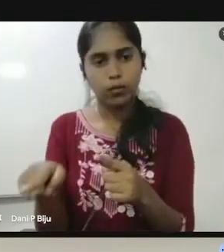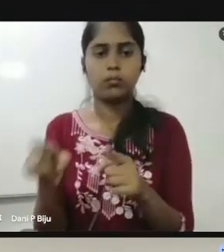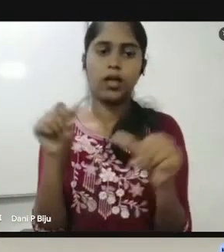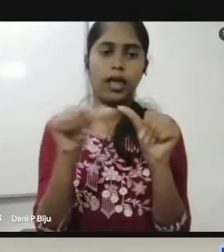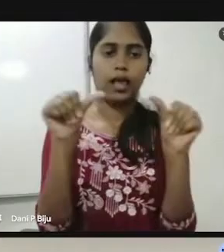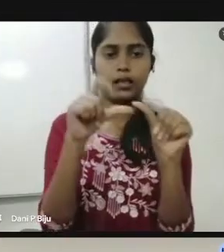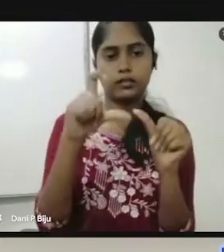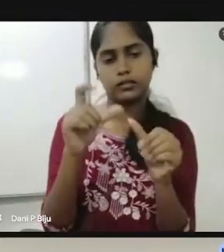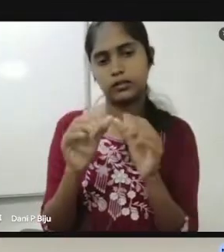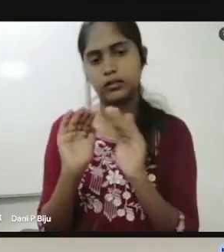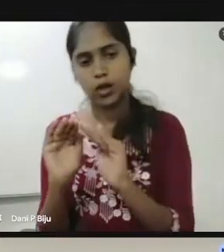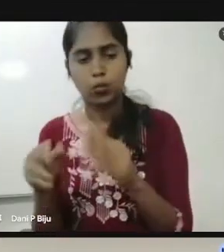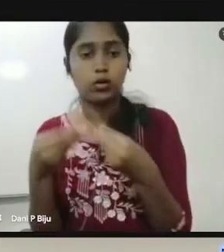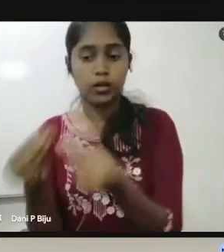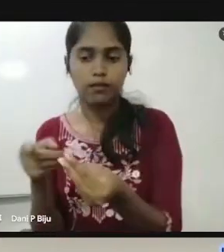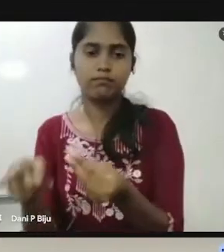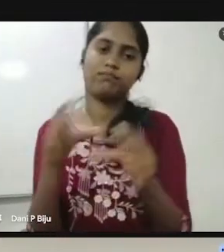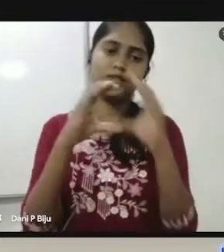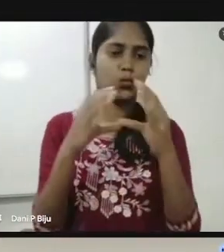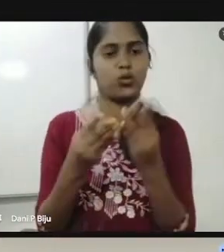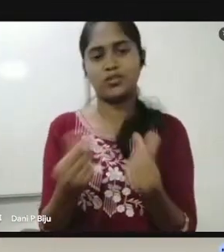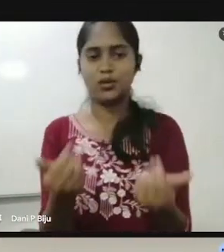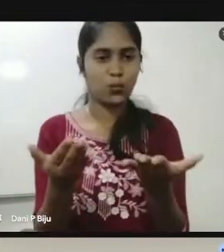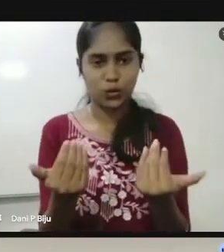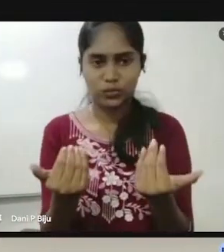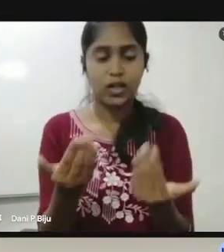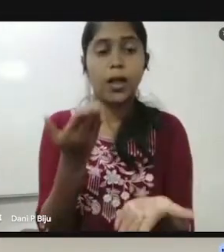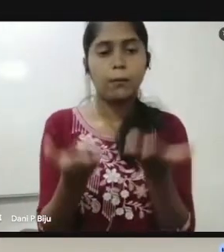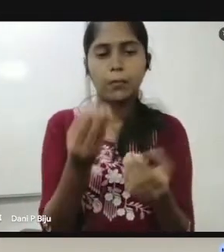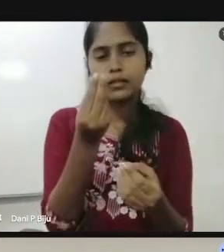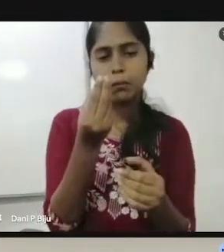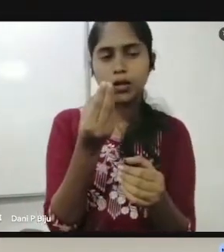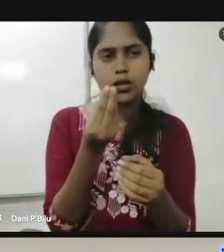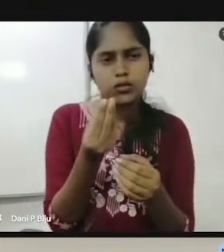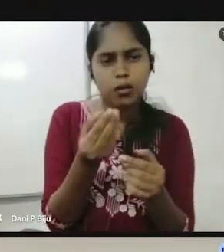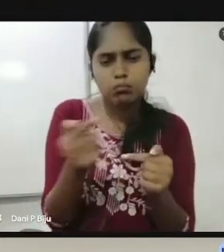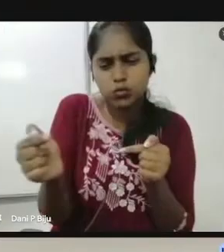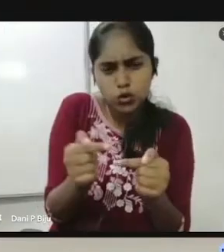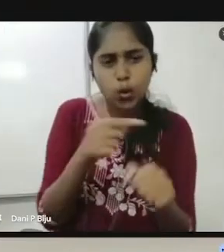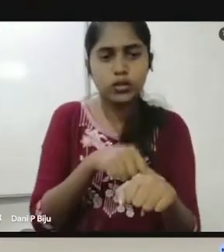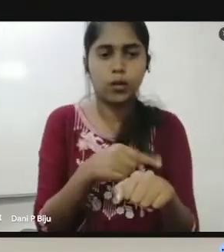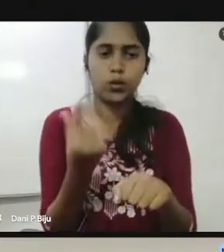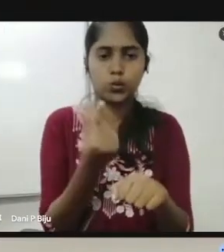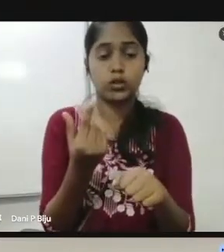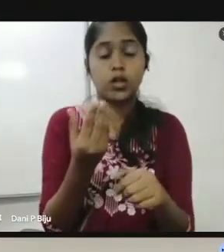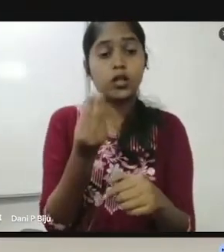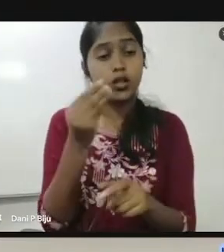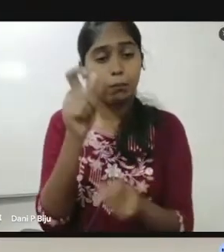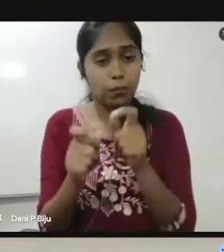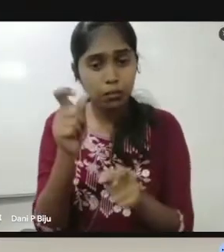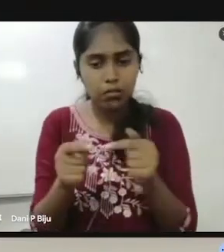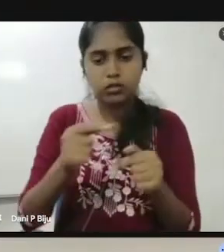അനുസരിച്ച് ചിലപ്പം കുറെ നാളധികം ഉപയോഗിക്കേണ്ട ആവശ്യകതയും വന്നേക്കാം. അപ്പൊ ഏതൊരാൾക്കും ഉപയോഗിക്കാം, ആശയവിനിമയ തകരാറുള്ള ഏതൊരു വ്യക്തിക്കും